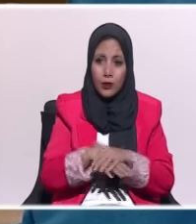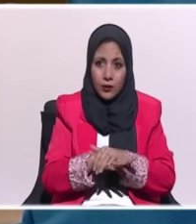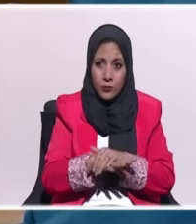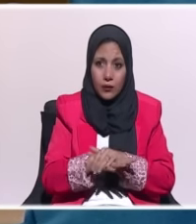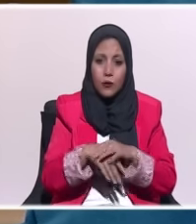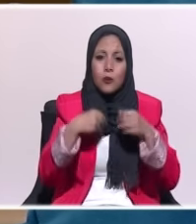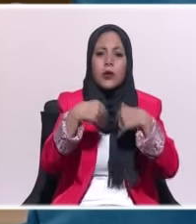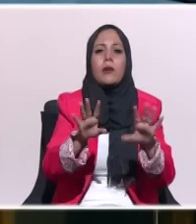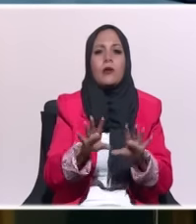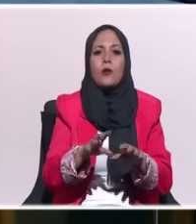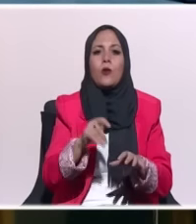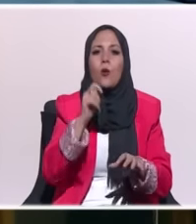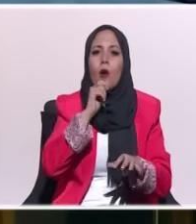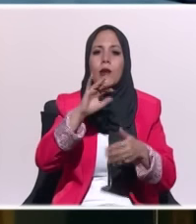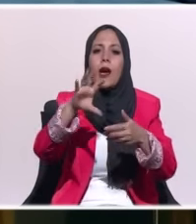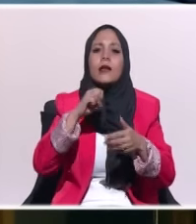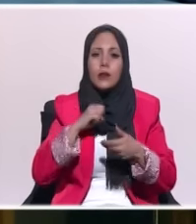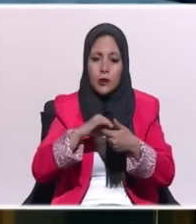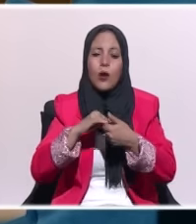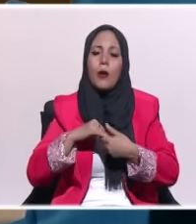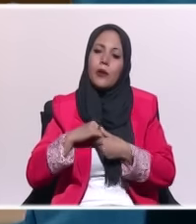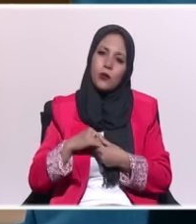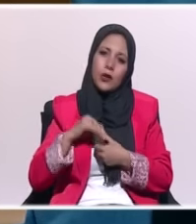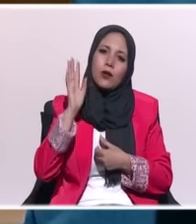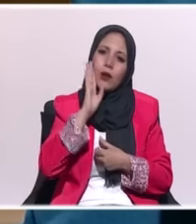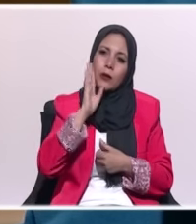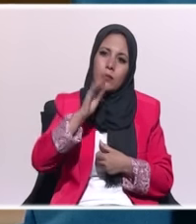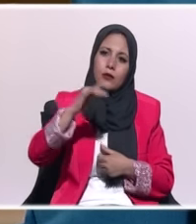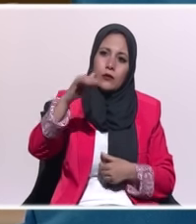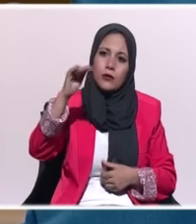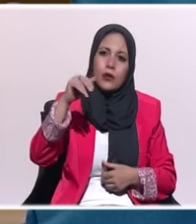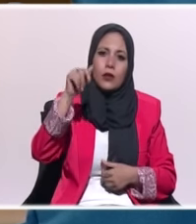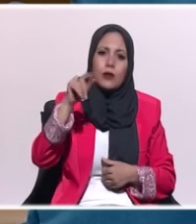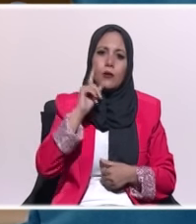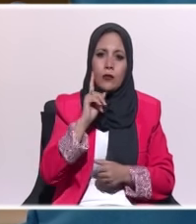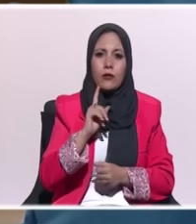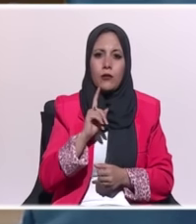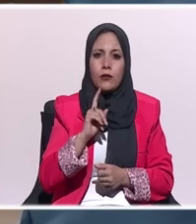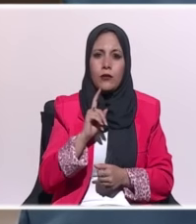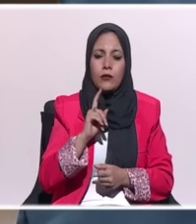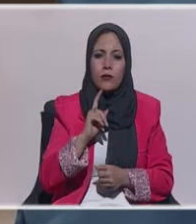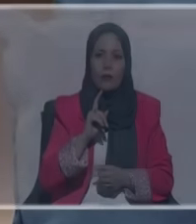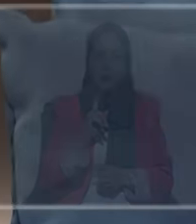كولاده، وواحده ادتني بقيه الحياه. ولو قلت لي انها موجوده او بتدور عليكي مش هسال فيها.